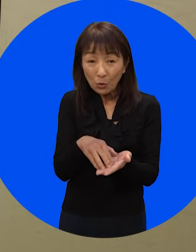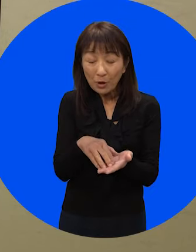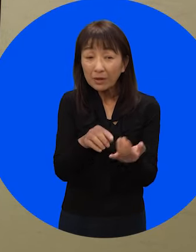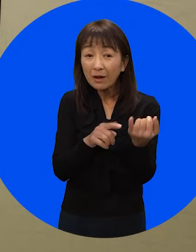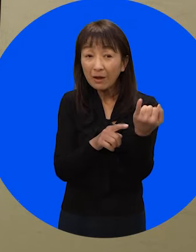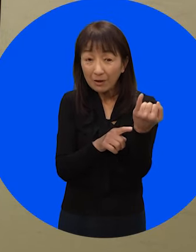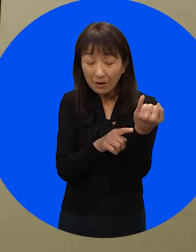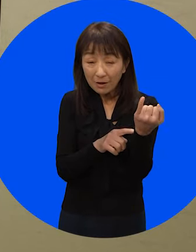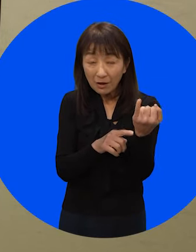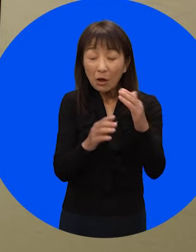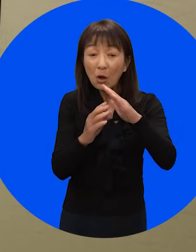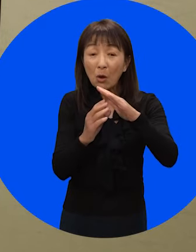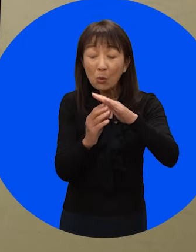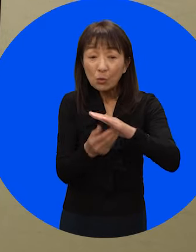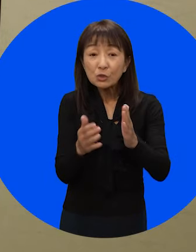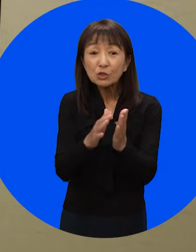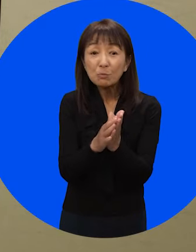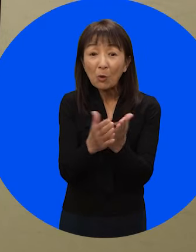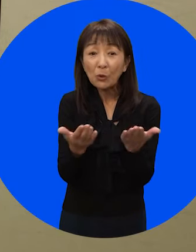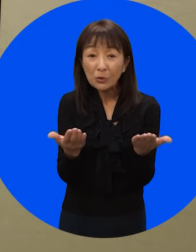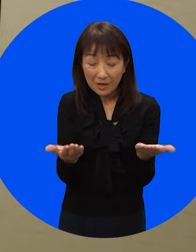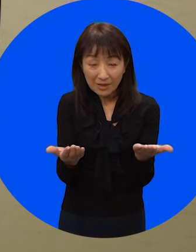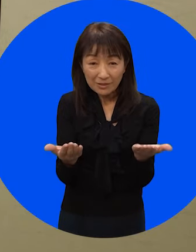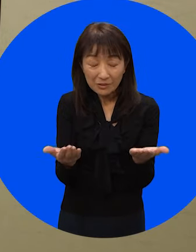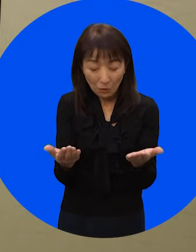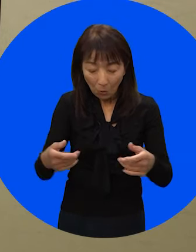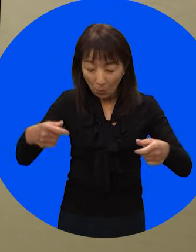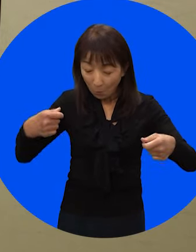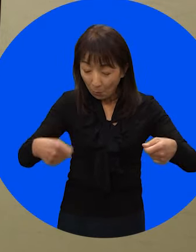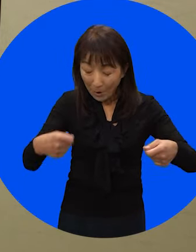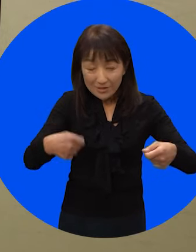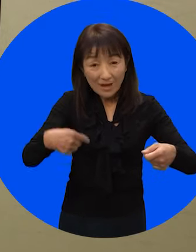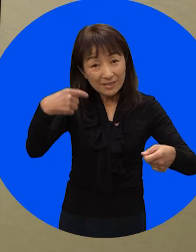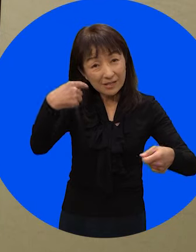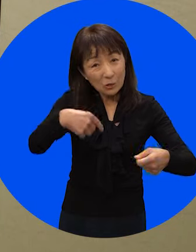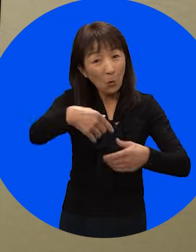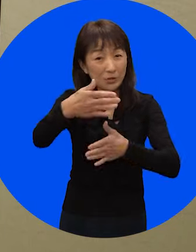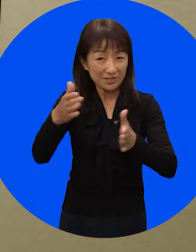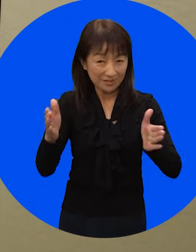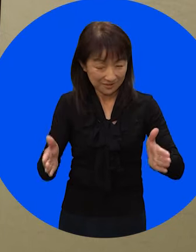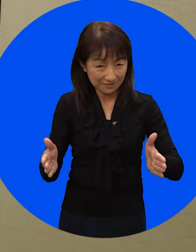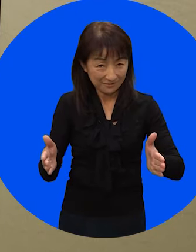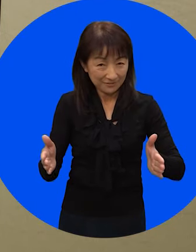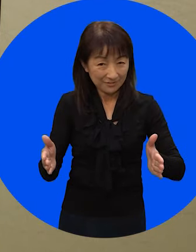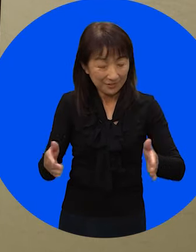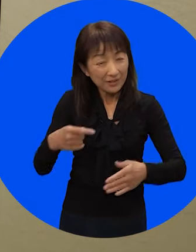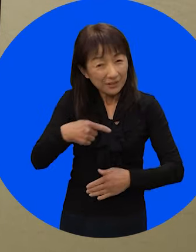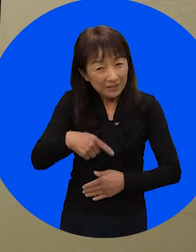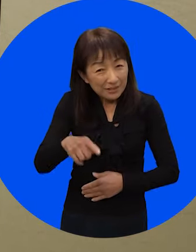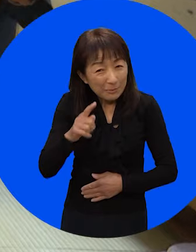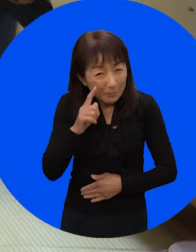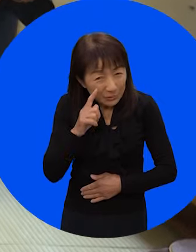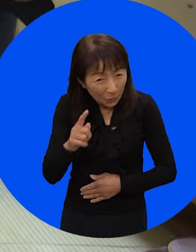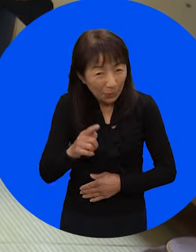彰を受けられた藤本真美さんの開かれている和裁教室です。早速お邪魔してみましょ